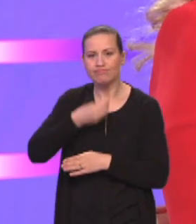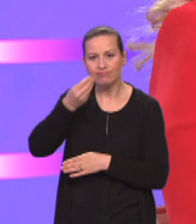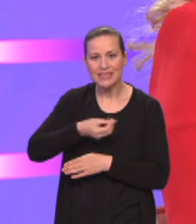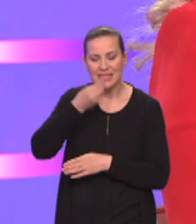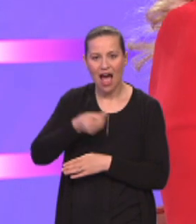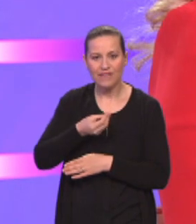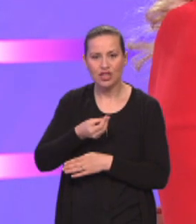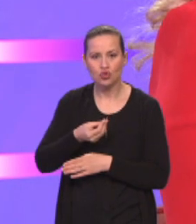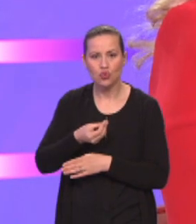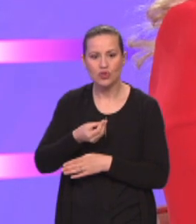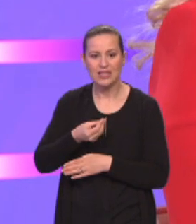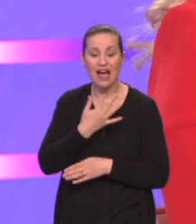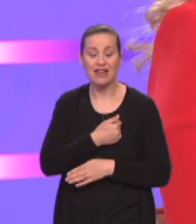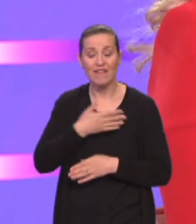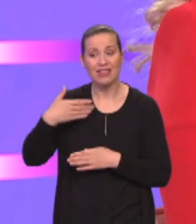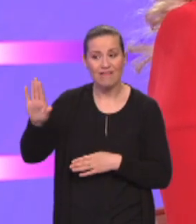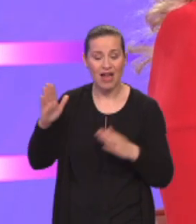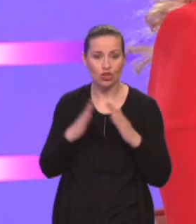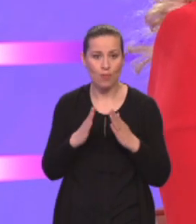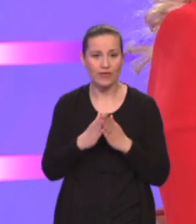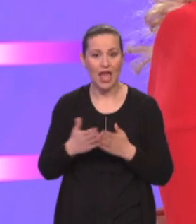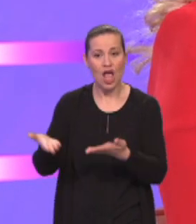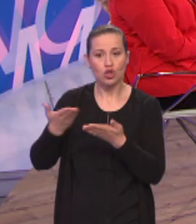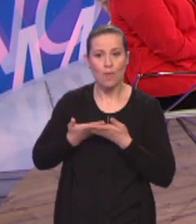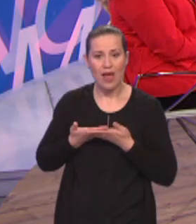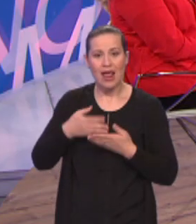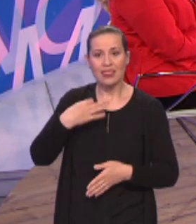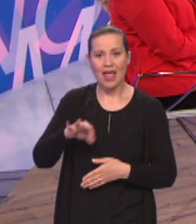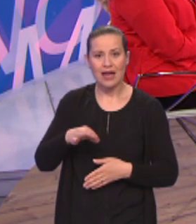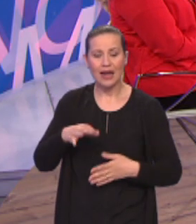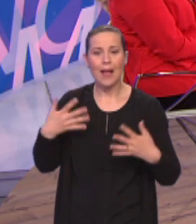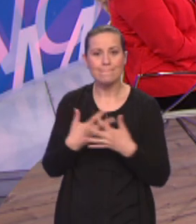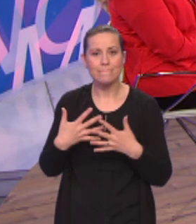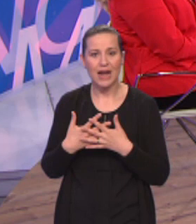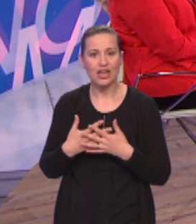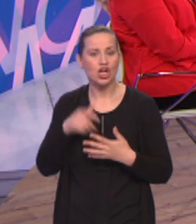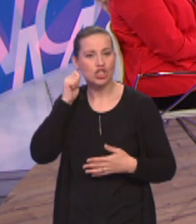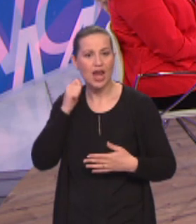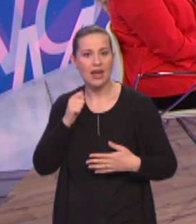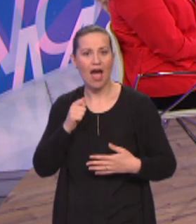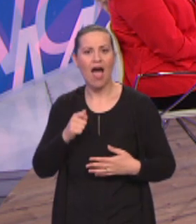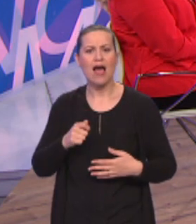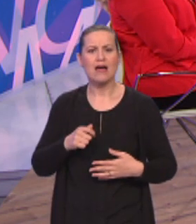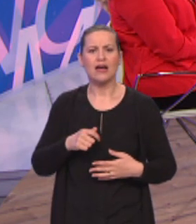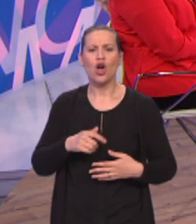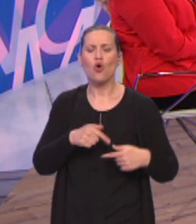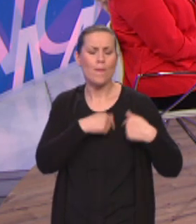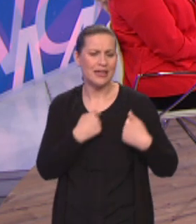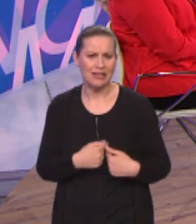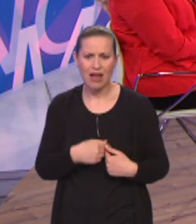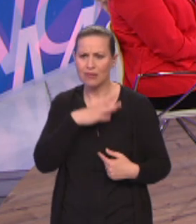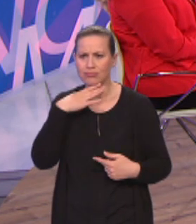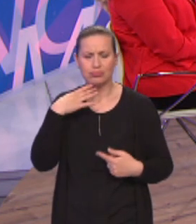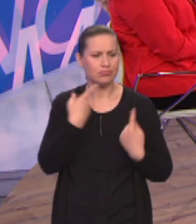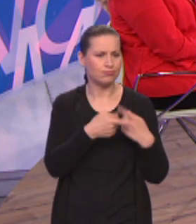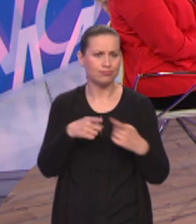domovine, dobitnica ovogodišnje nagrade Mreže žena Hrvatske, humanitarka, puno, puno toga. Dobar